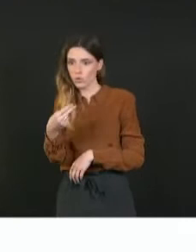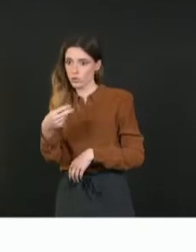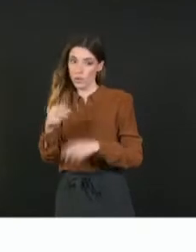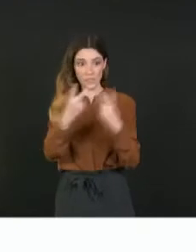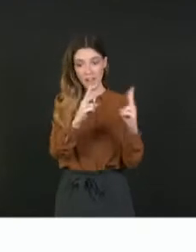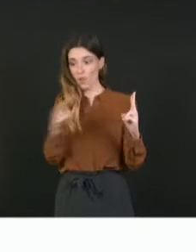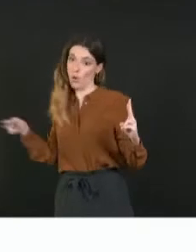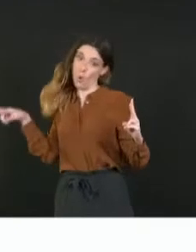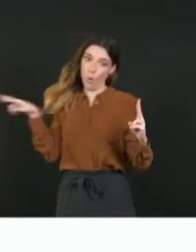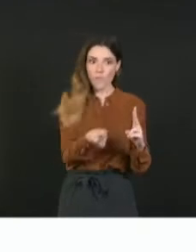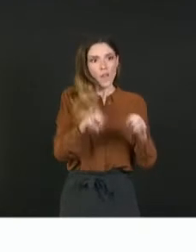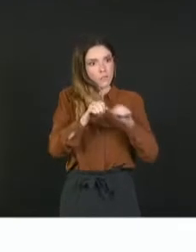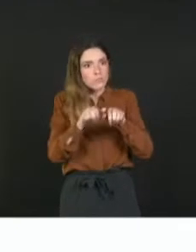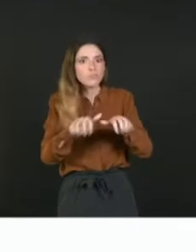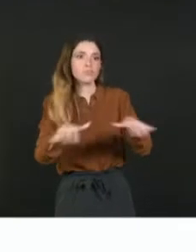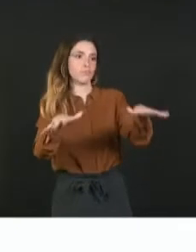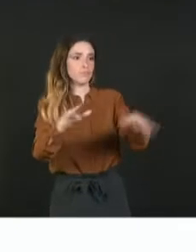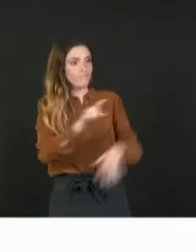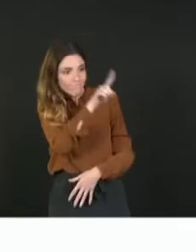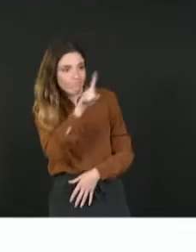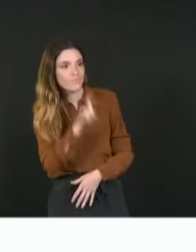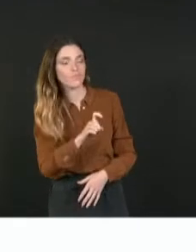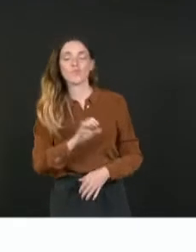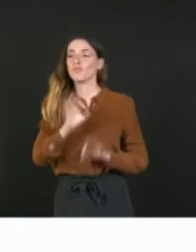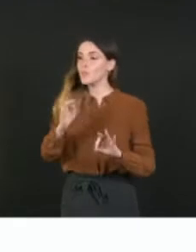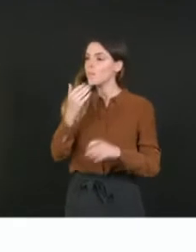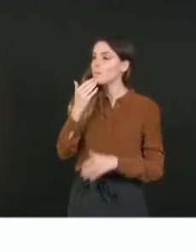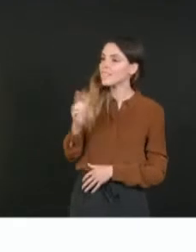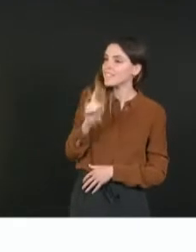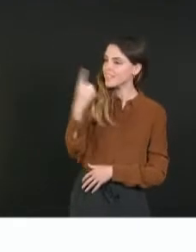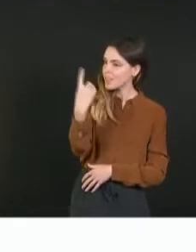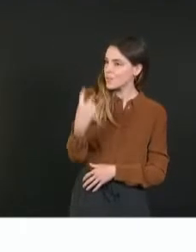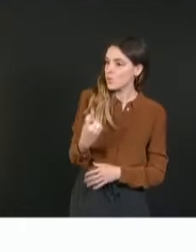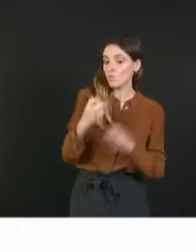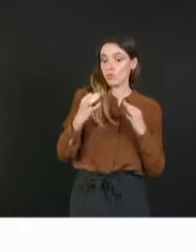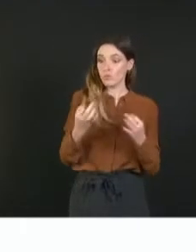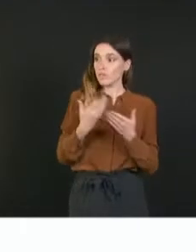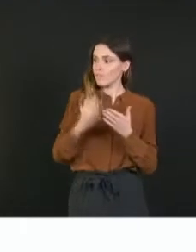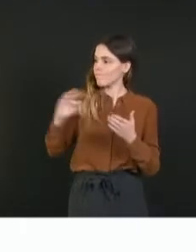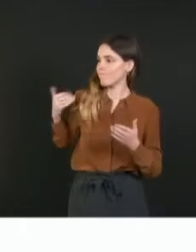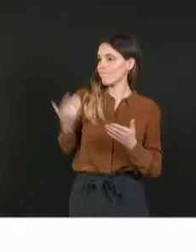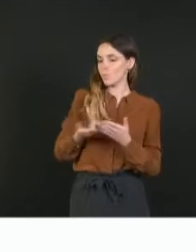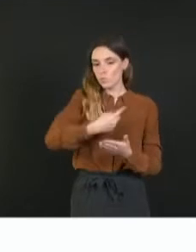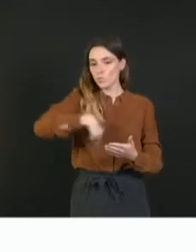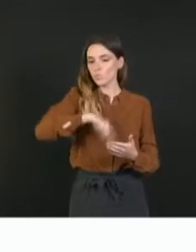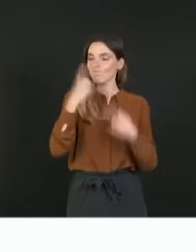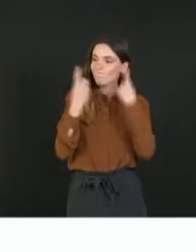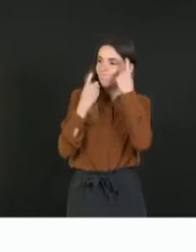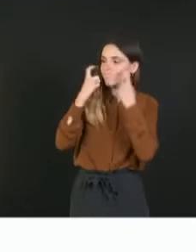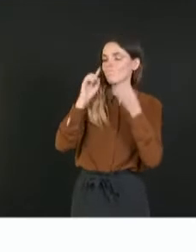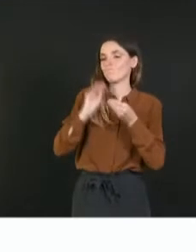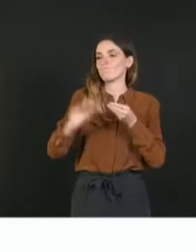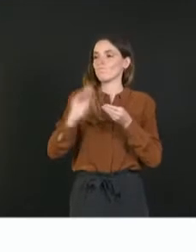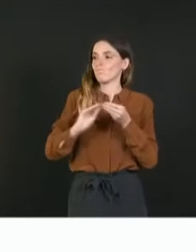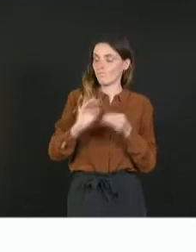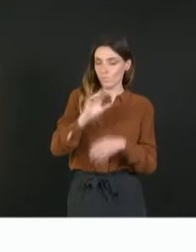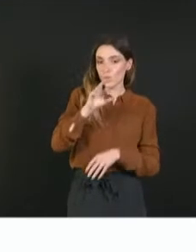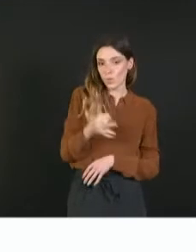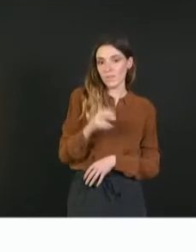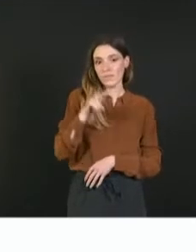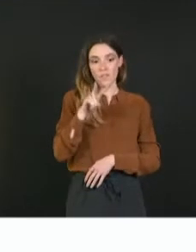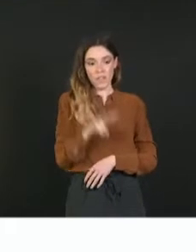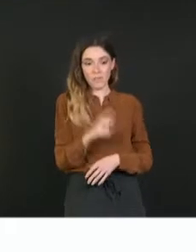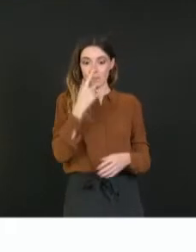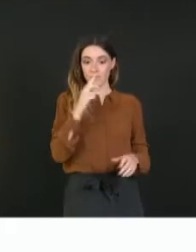Merci de la question. Ça a été une vraie réflexion en fait chez nous. On s'est posé la question de la place